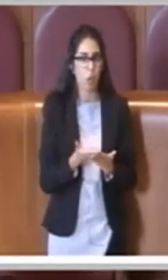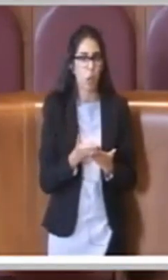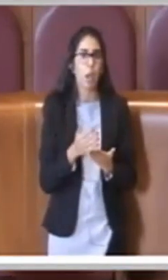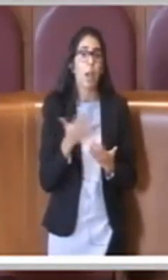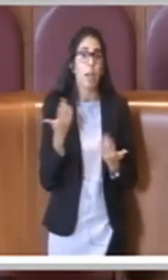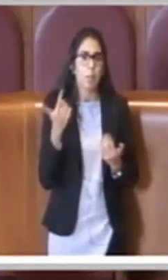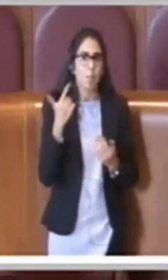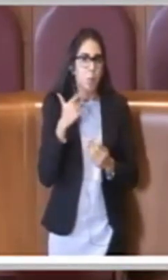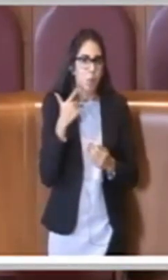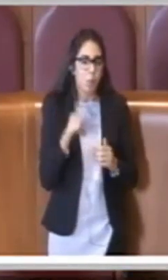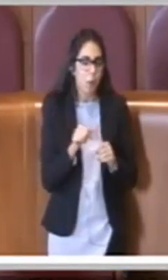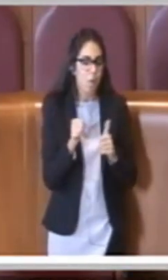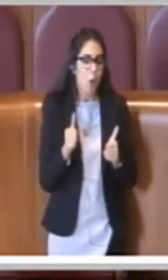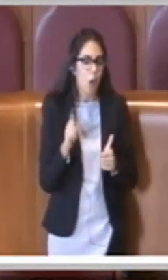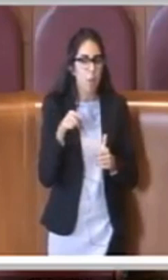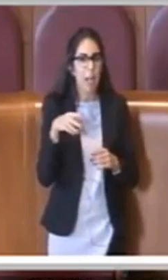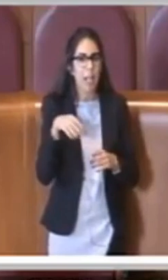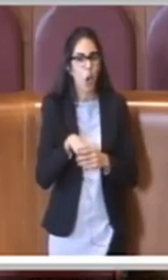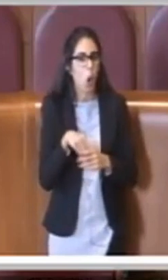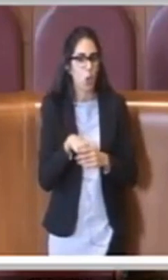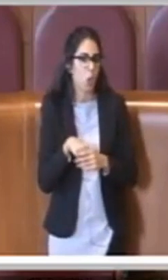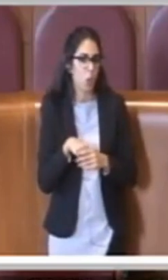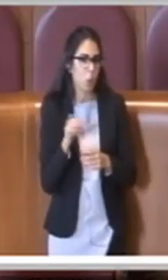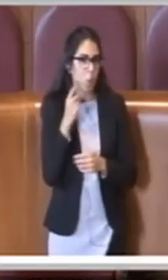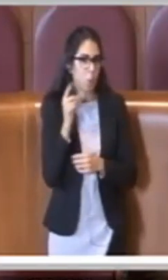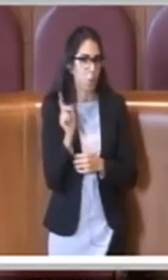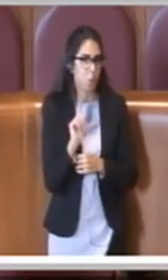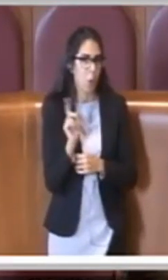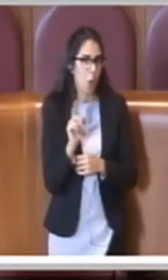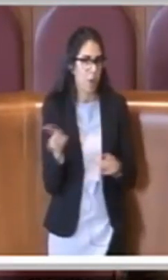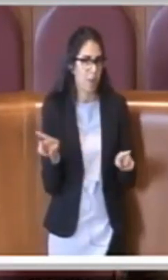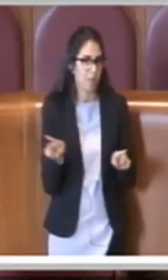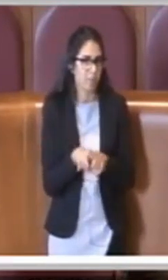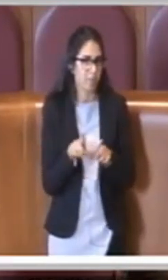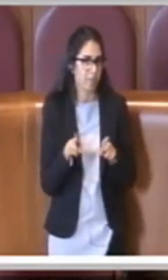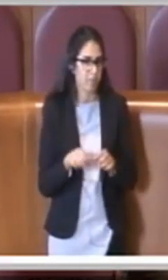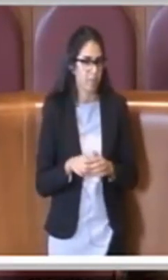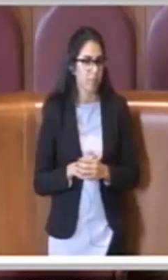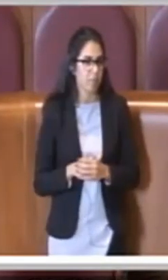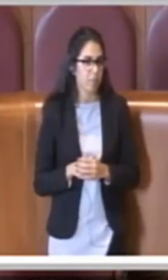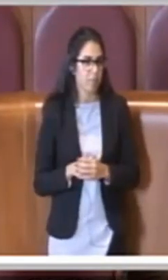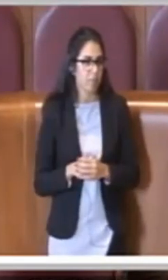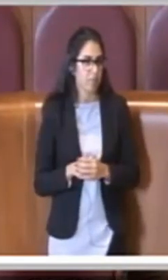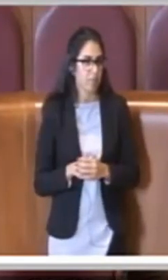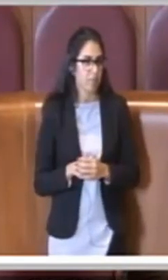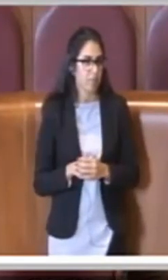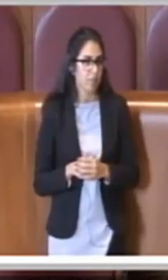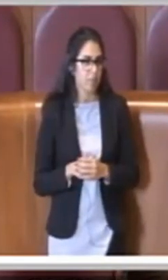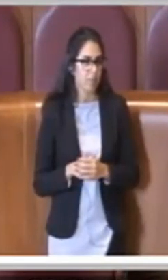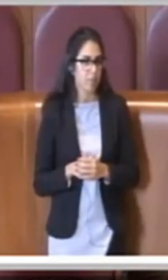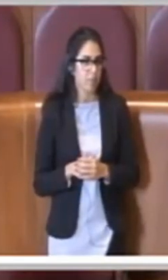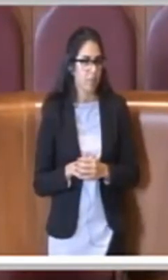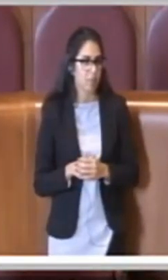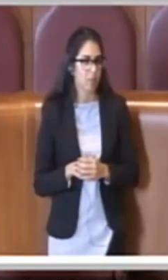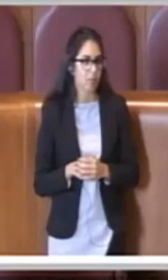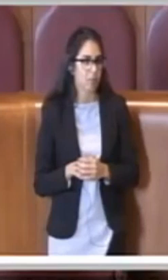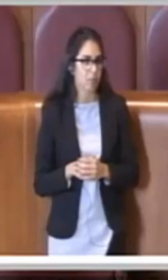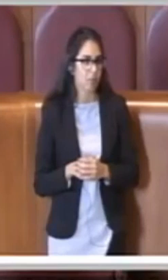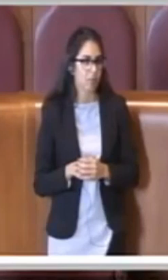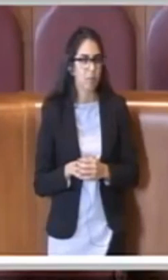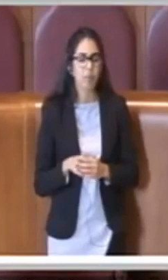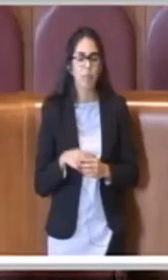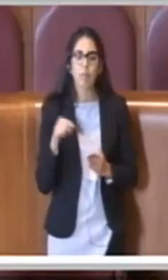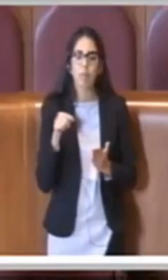il contenuto non lo sono altrettanto. Perché? Perché banalmente si